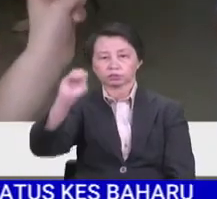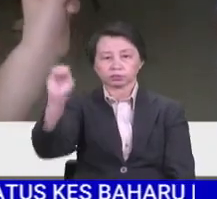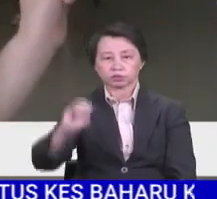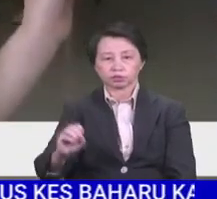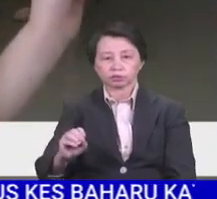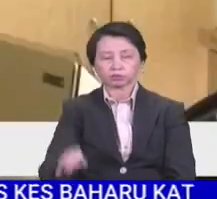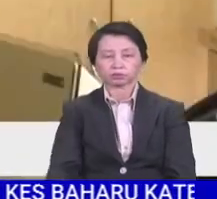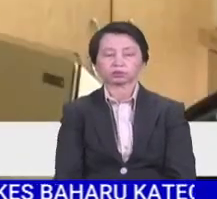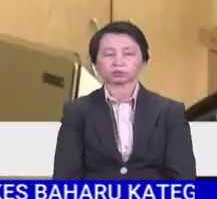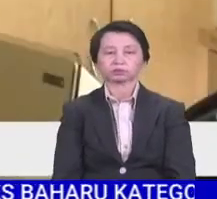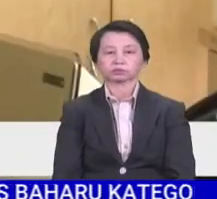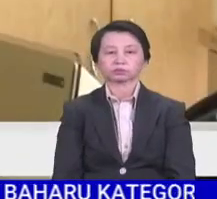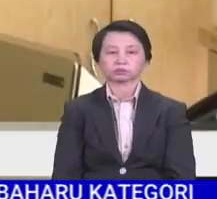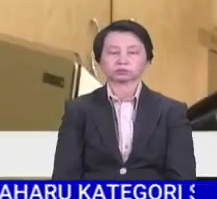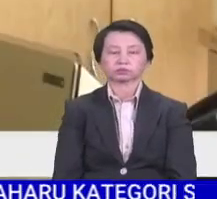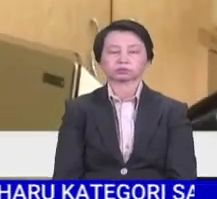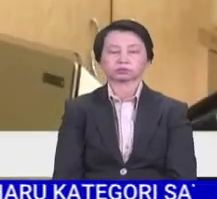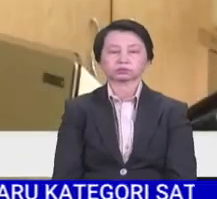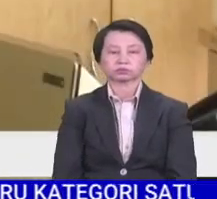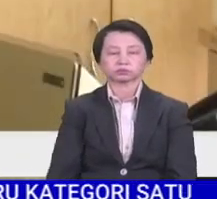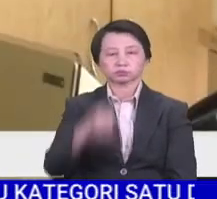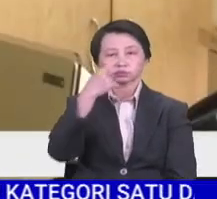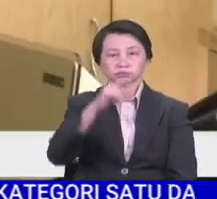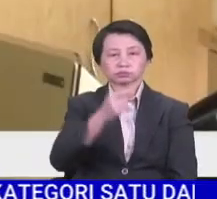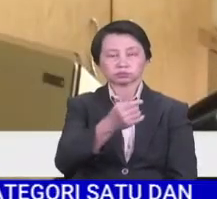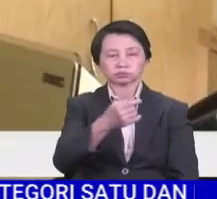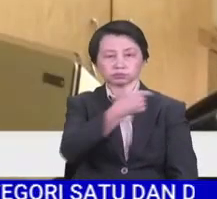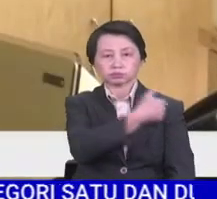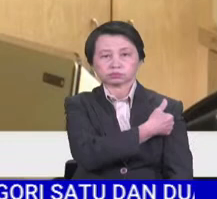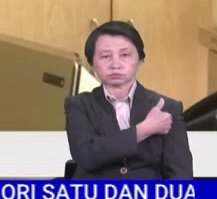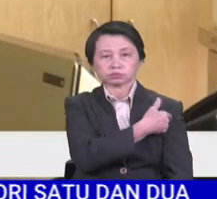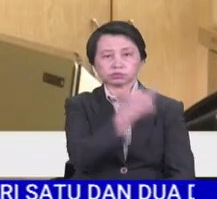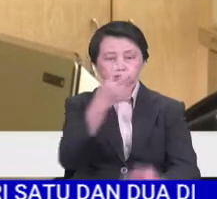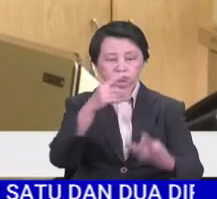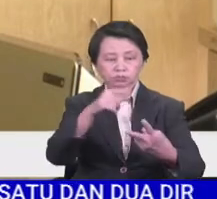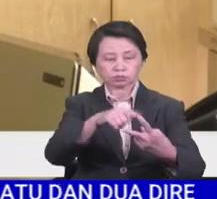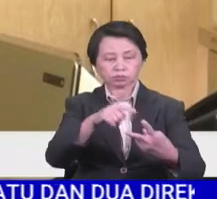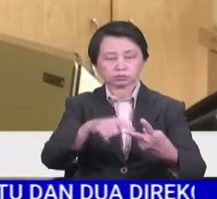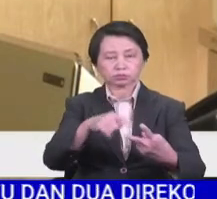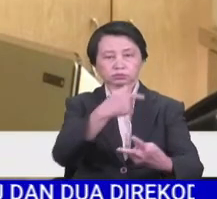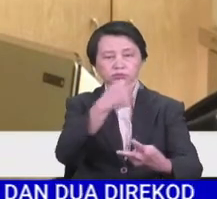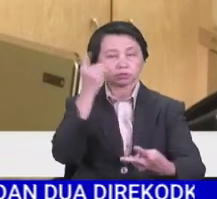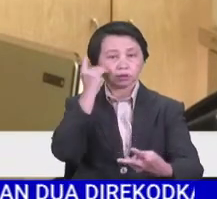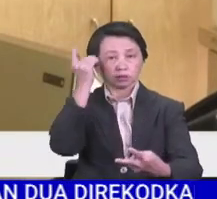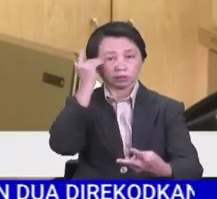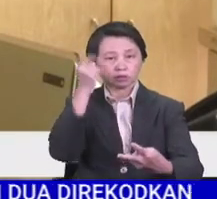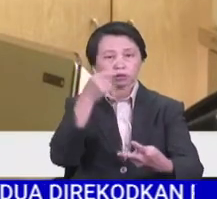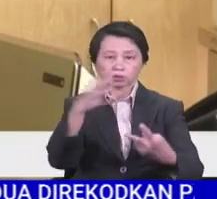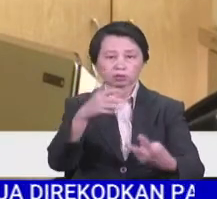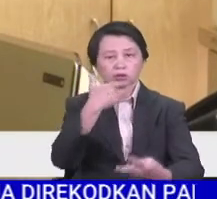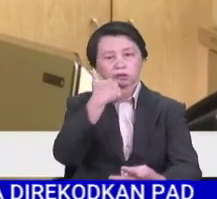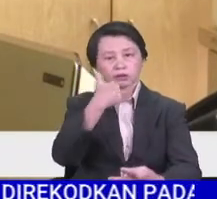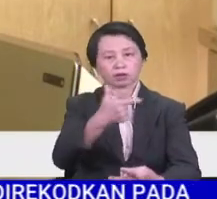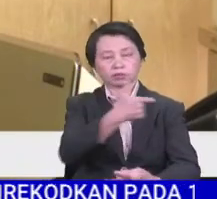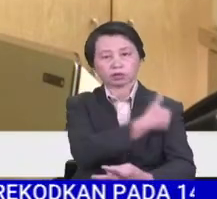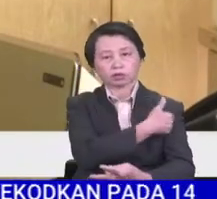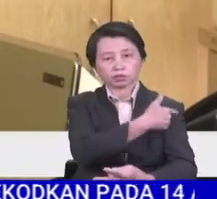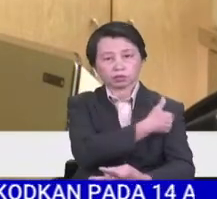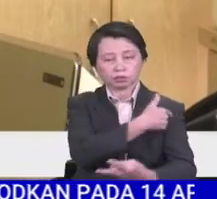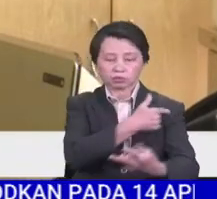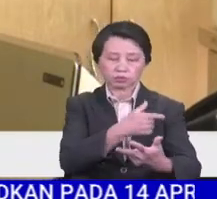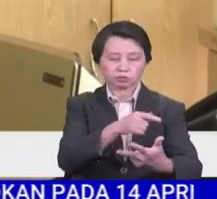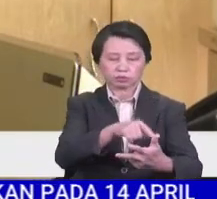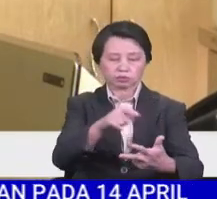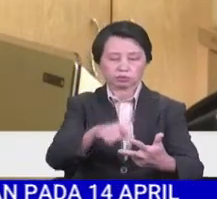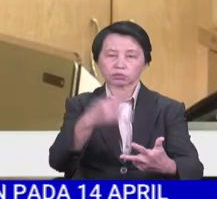25.42% imuniti kita bagi yang dah ambil du dewasa kita dah lama ambil dos Jadi